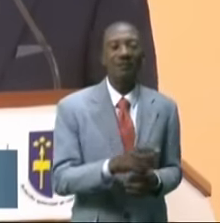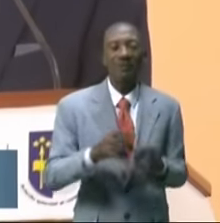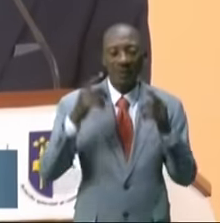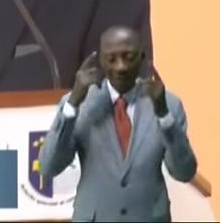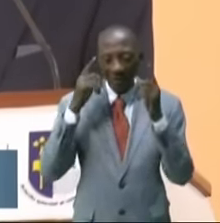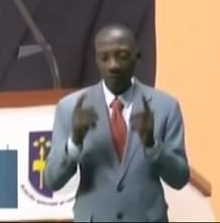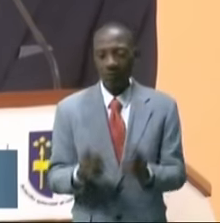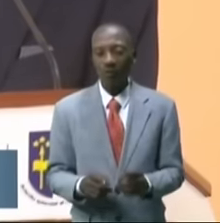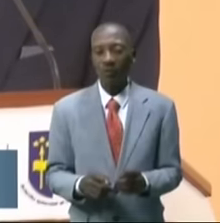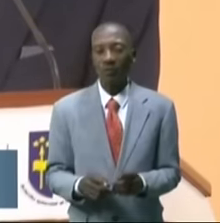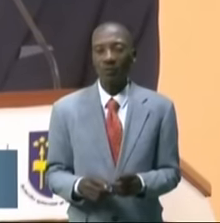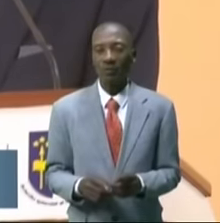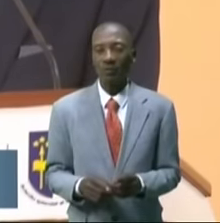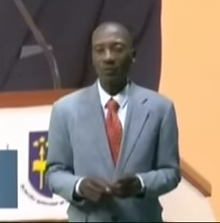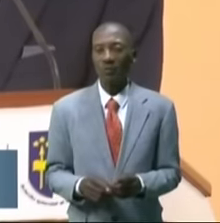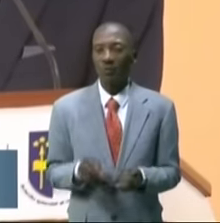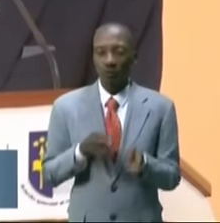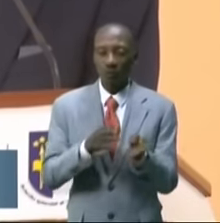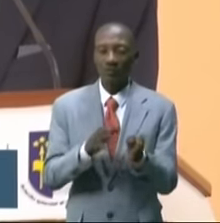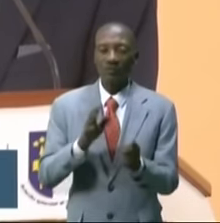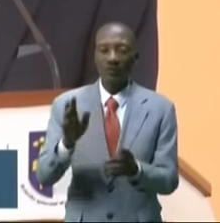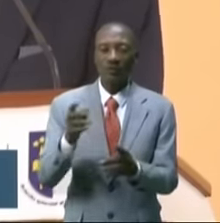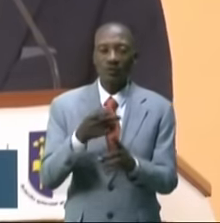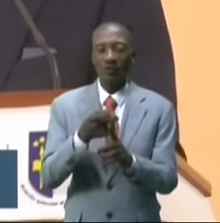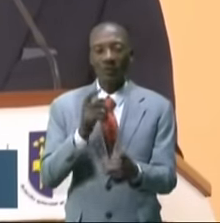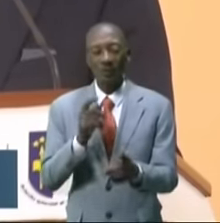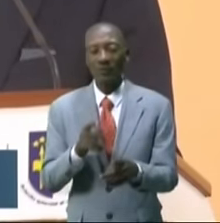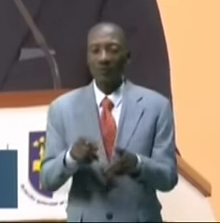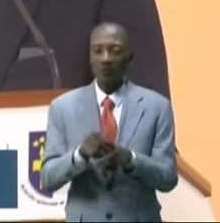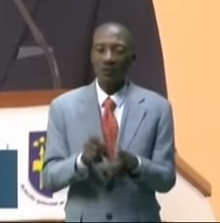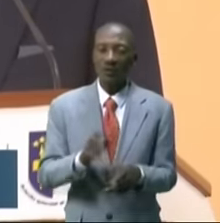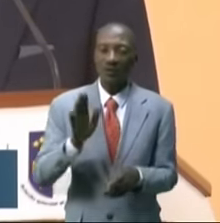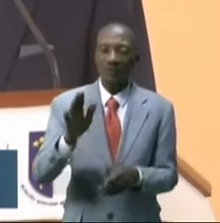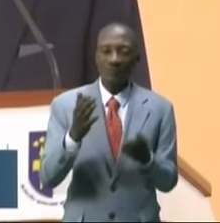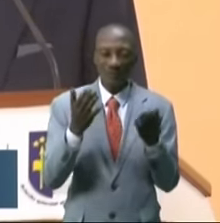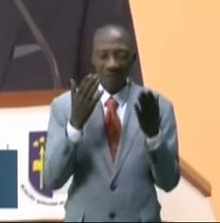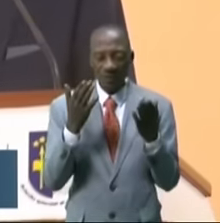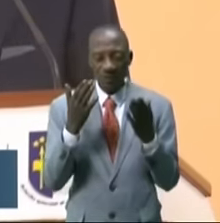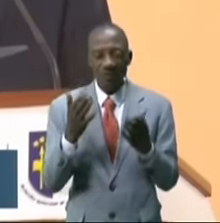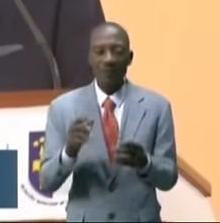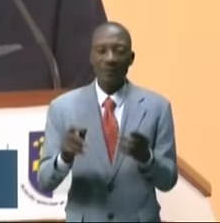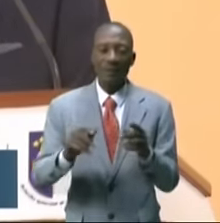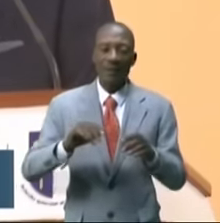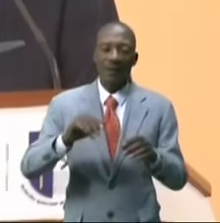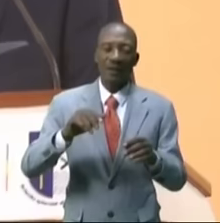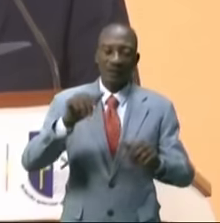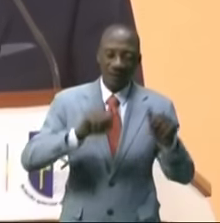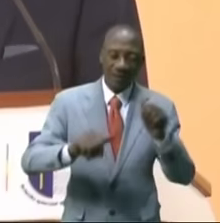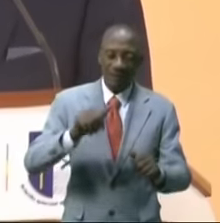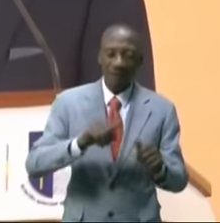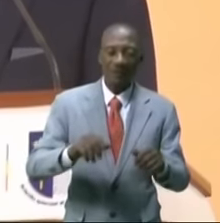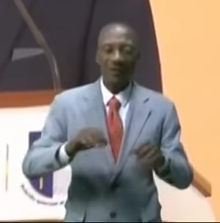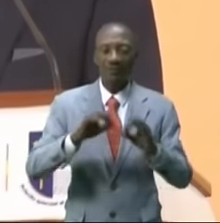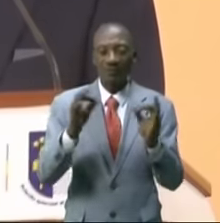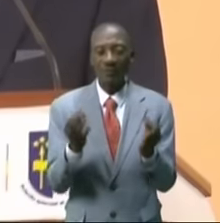sa provenance, son parcours académique, scientifique, familial,